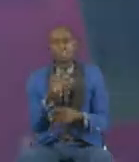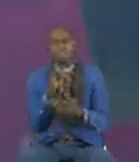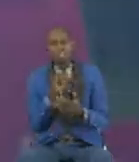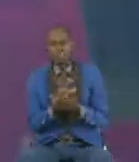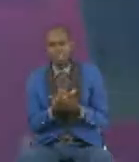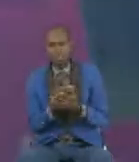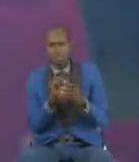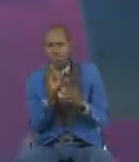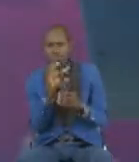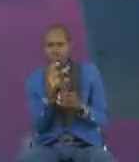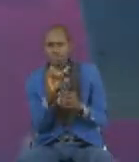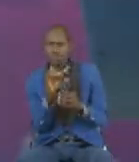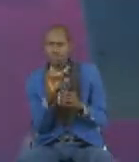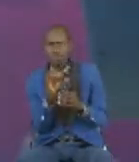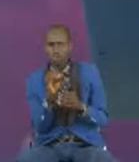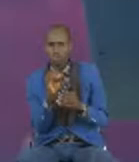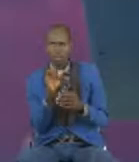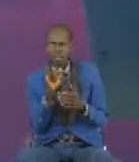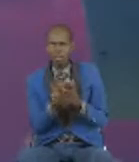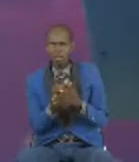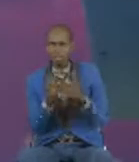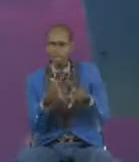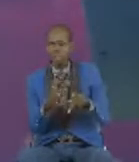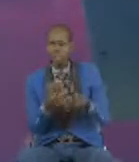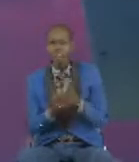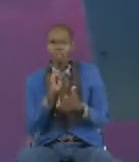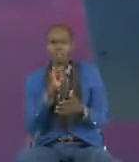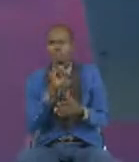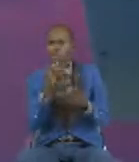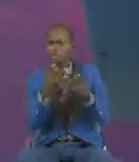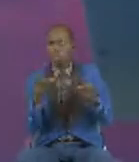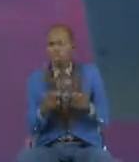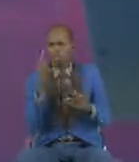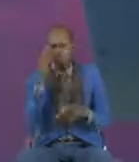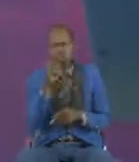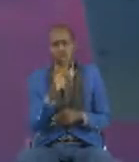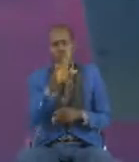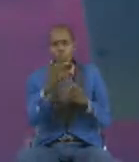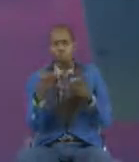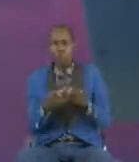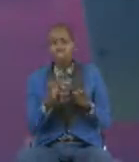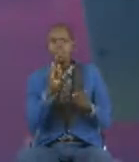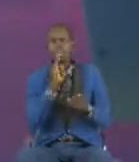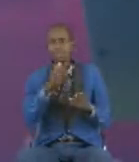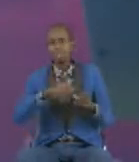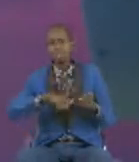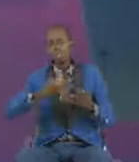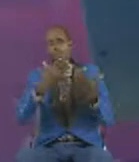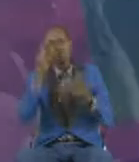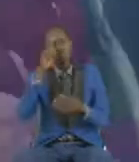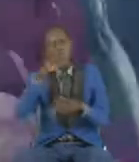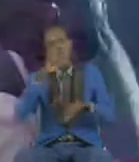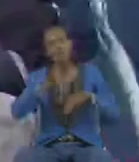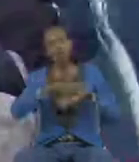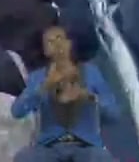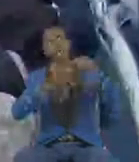tel là, n'est-ce pas là? Ce n'est pas là où j'étais préparé. Hein. Ta place est en haut là-bas et ça t'attend au sommet de la